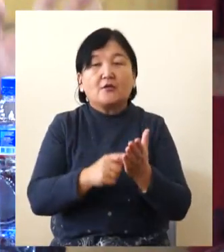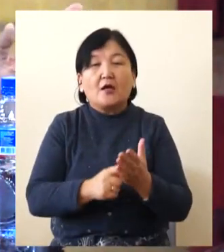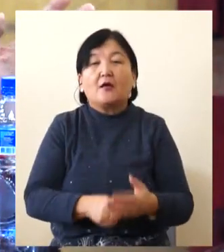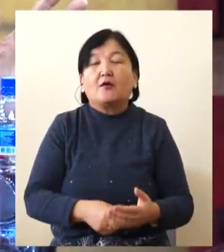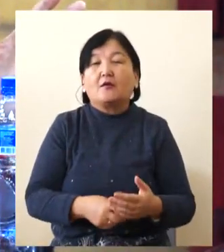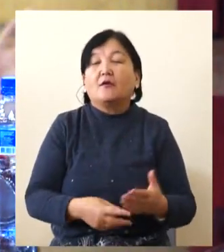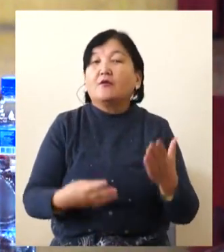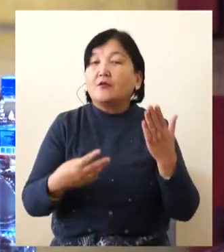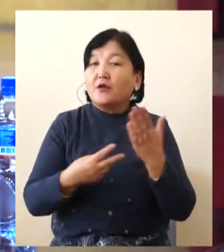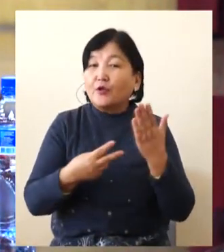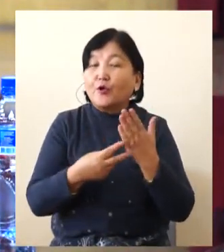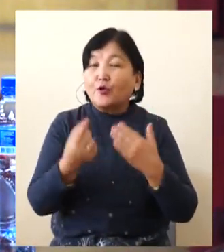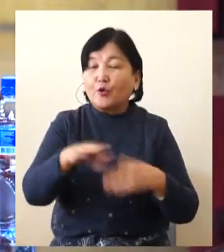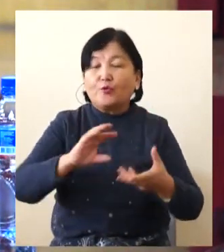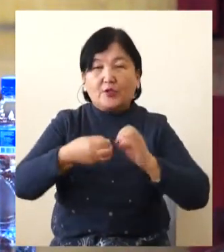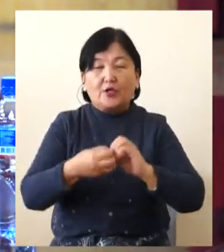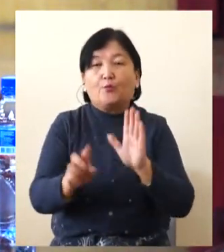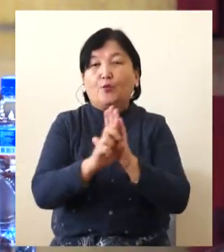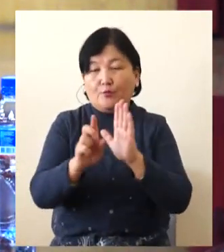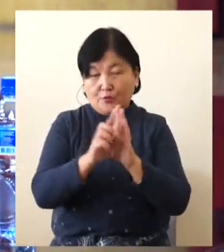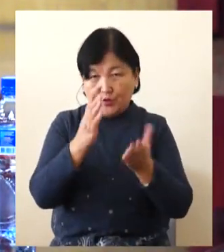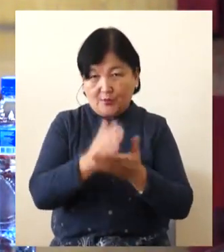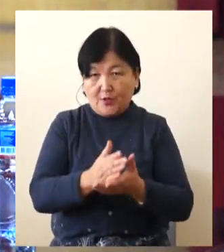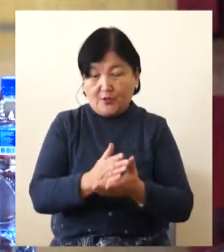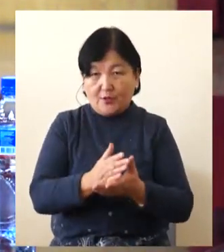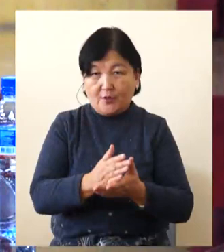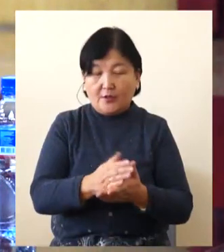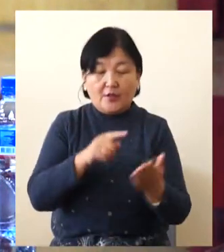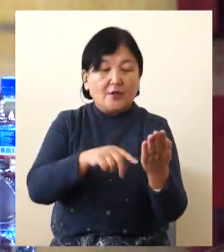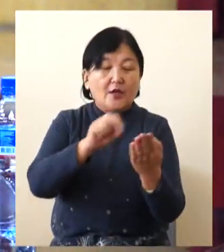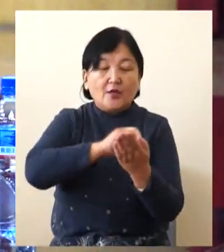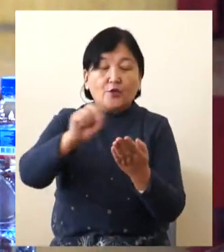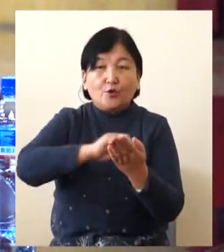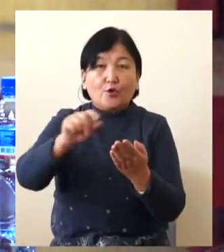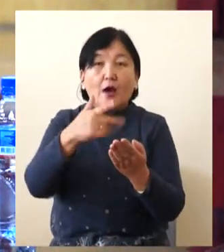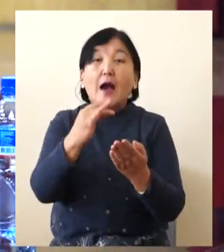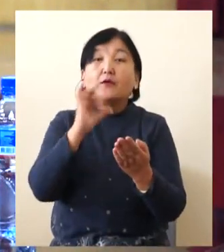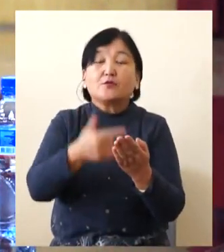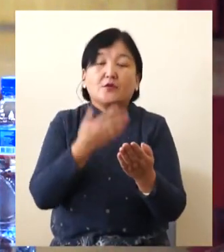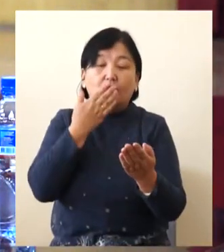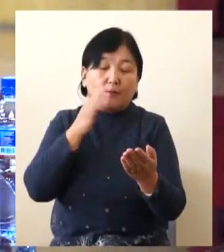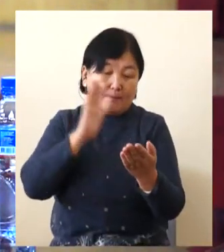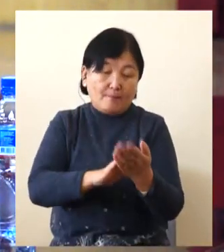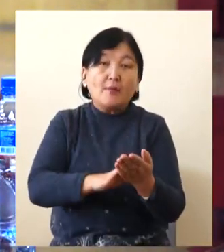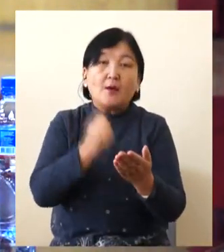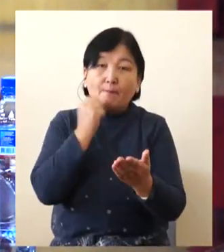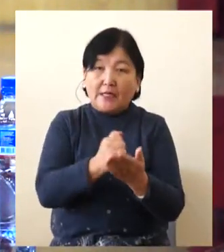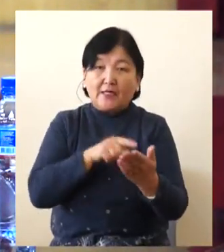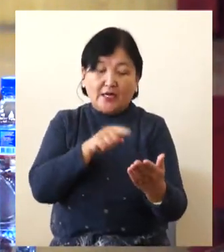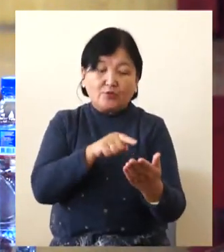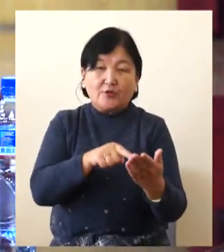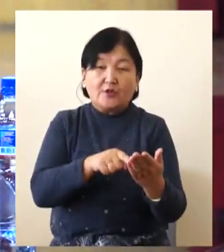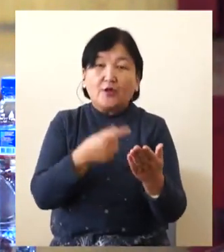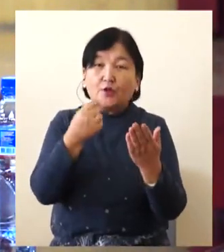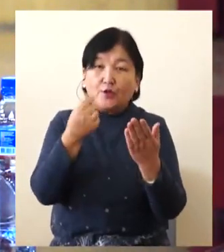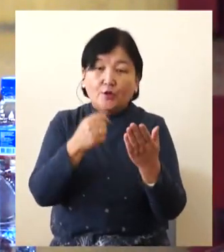энэ боломжтой болсон. Одоо ганцхан энийг нөгөө электрон гарын үсэг гэдгийг чинь баталгаажуулаад энэ номерийн